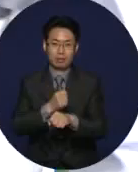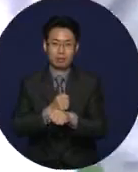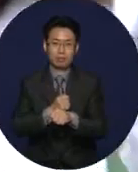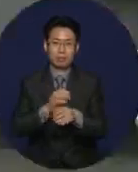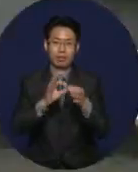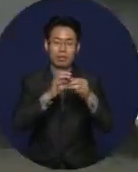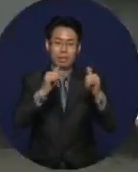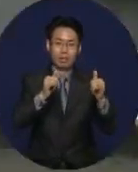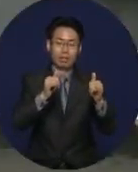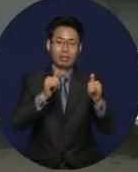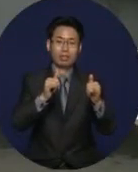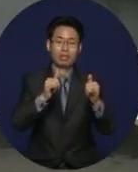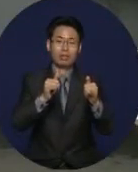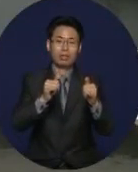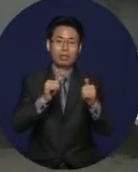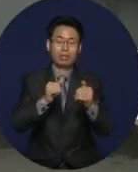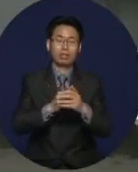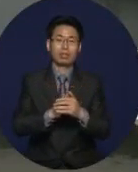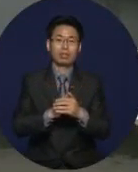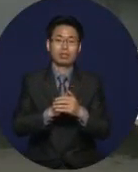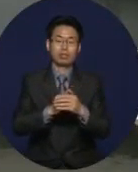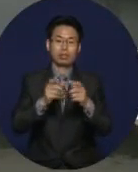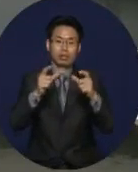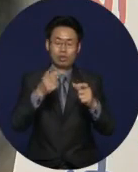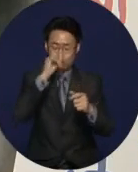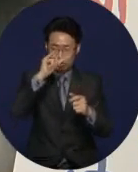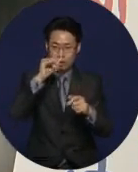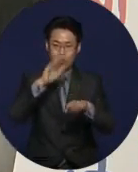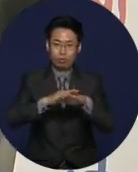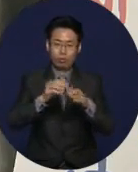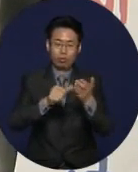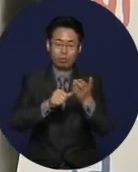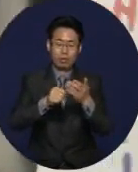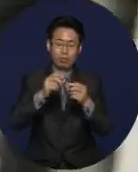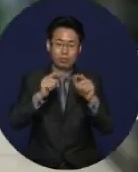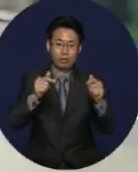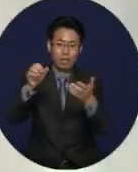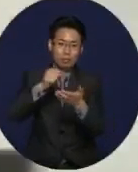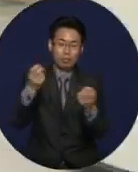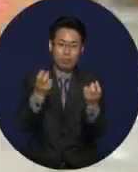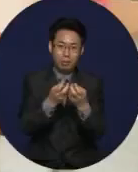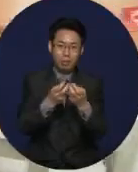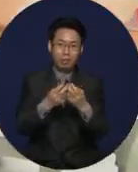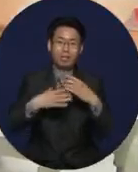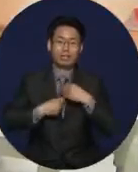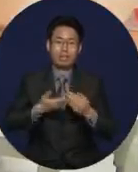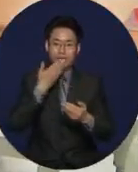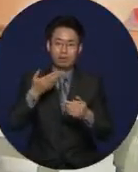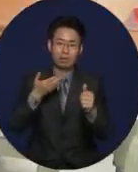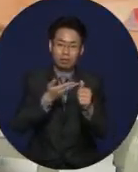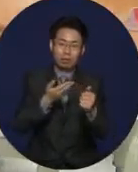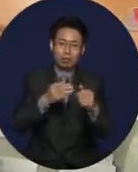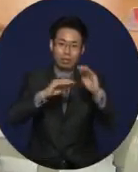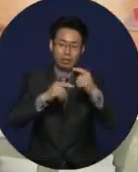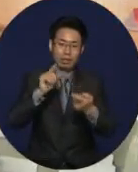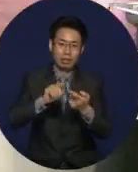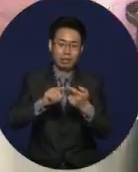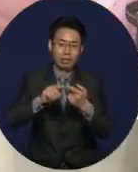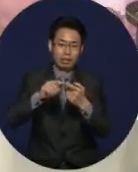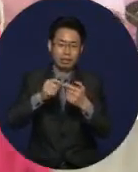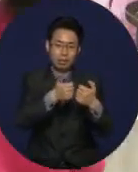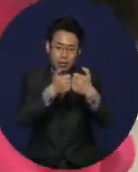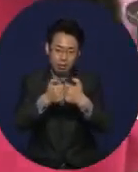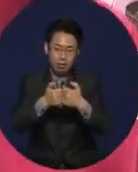살펴봤습니다. 또한 급식 관계자들과 지역 우수 농축산물 확보 방안을 비롯해 안전한 식재료 공급 과정에 대한